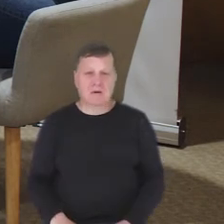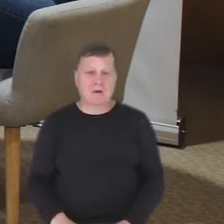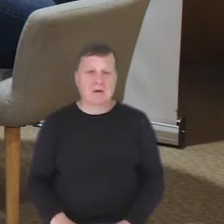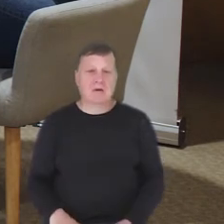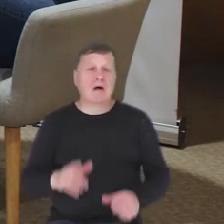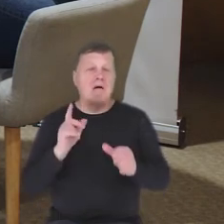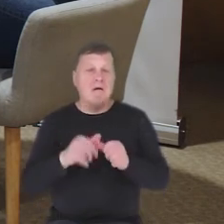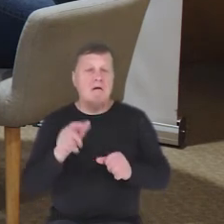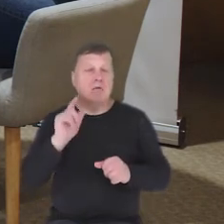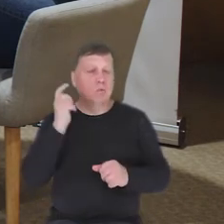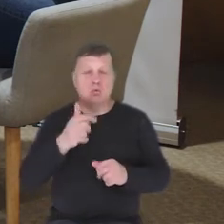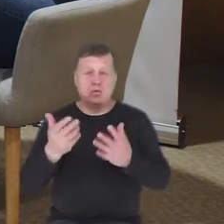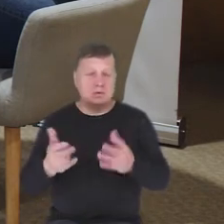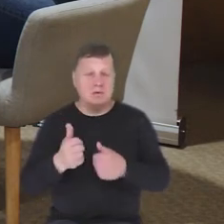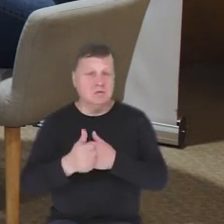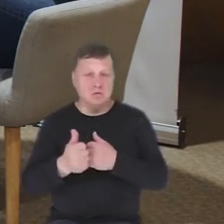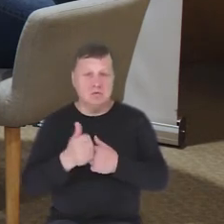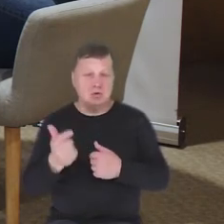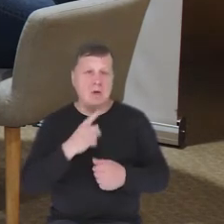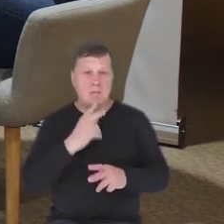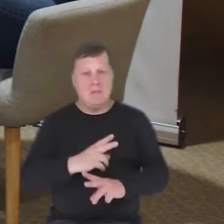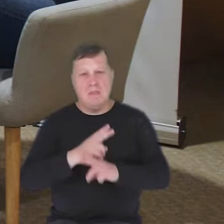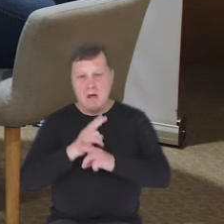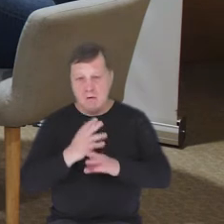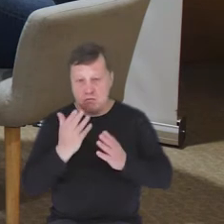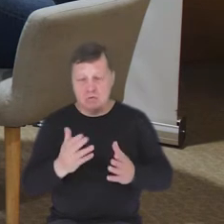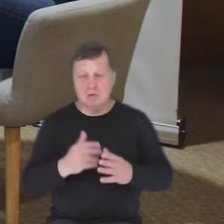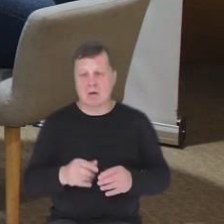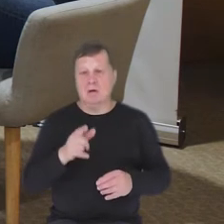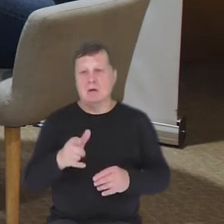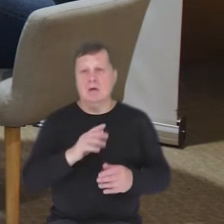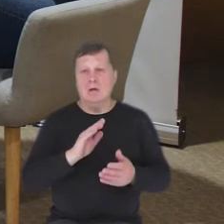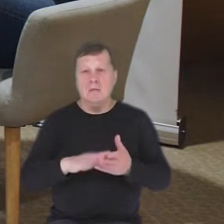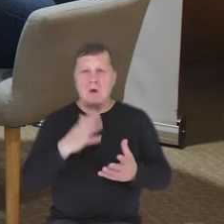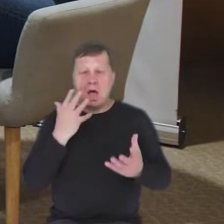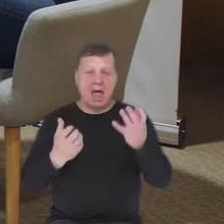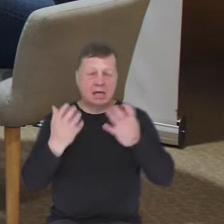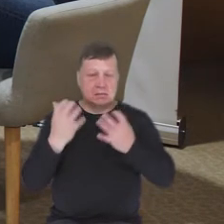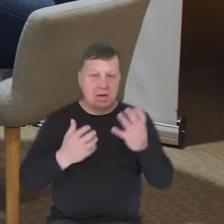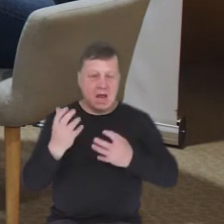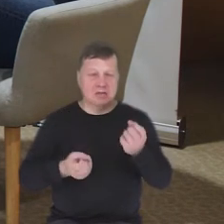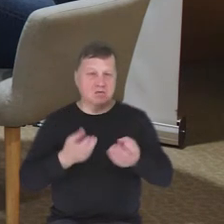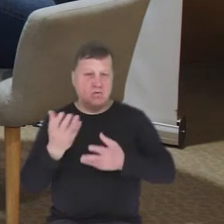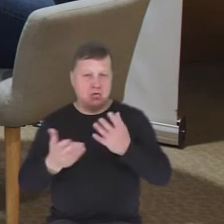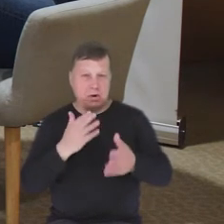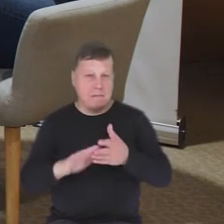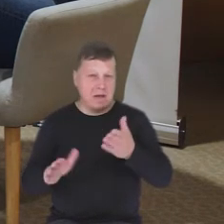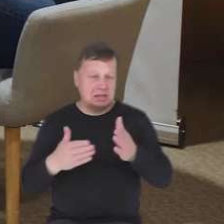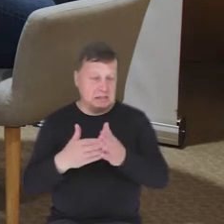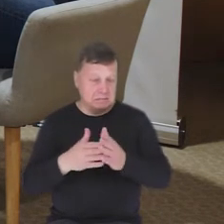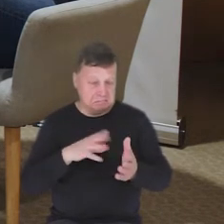mykiem jest jakby ta niezależność i nieograniczona ekspresja twórcza, czyli to, że na